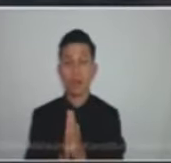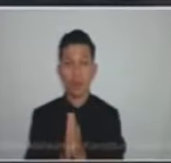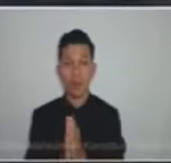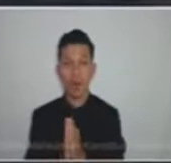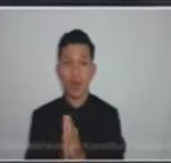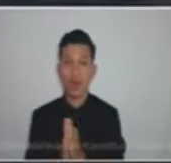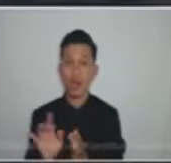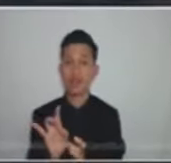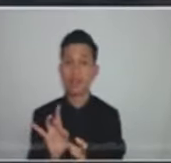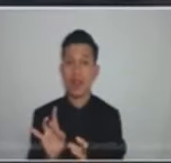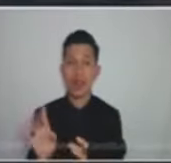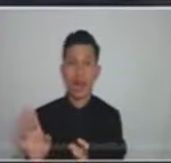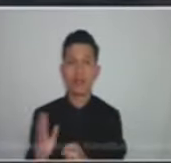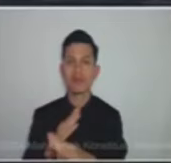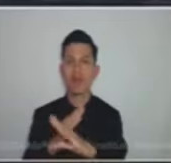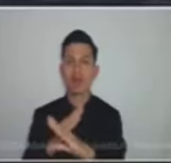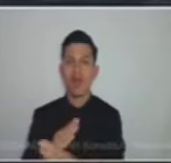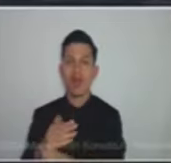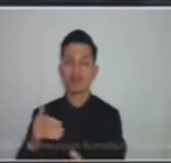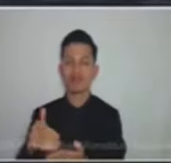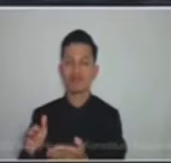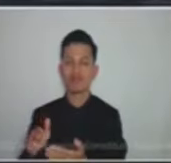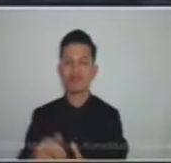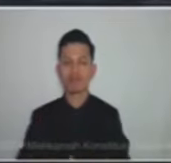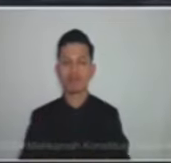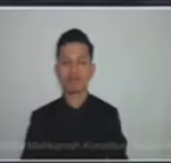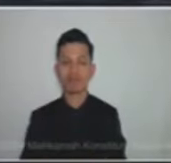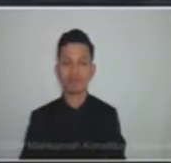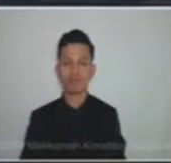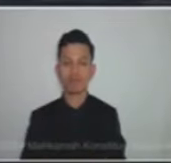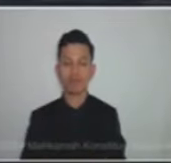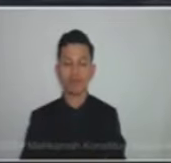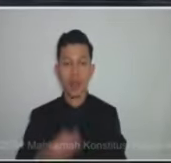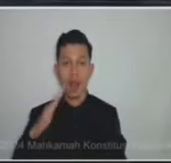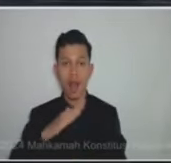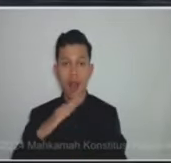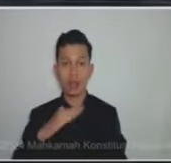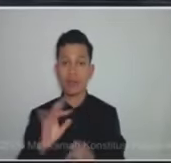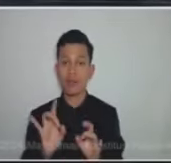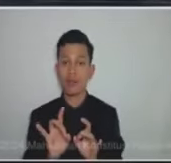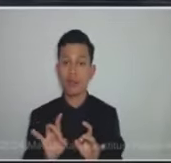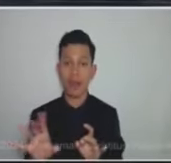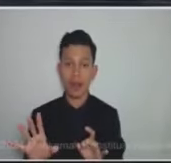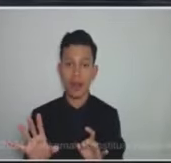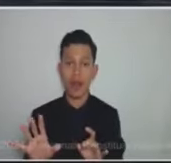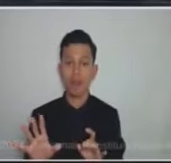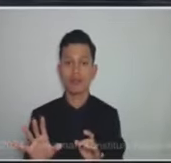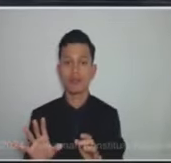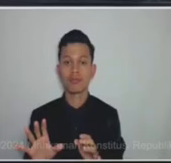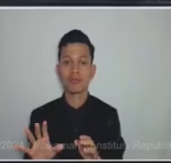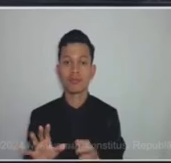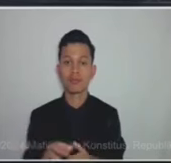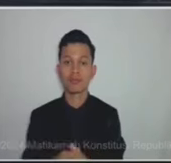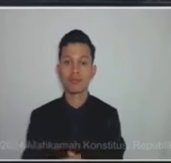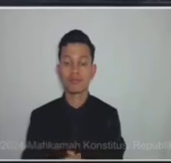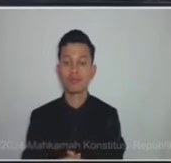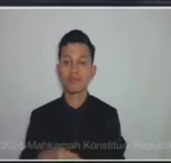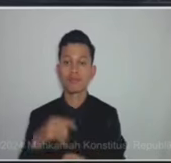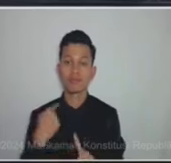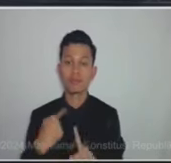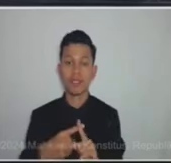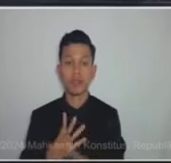selain dan selebihnya alasan berbeda atau conuring opinion dan